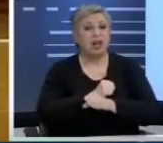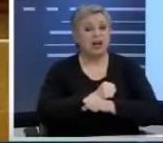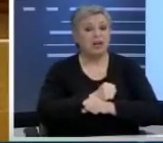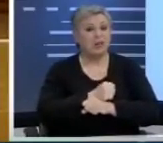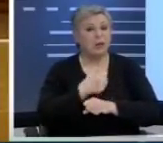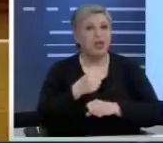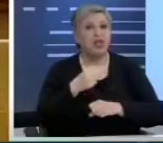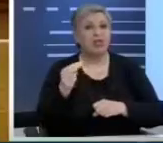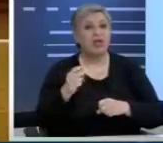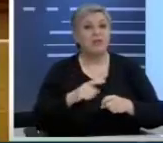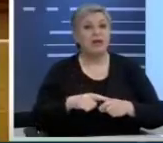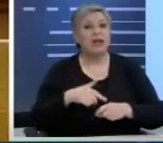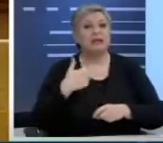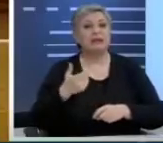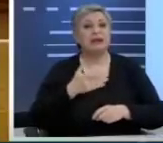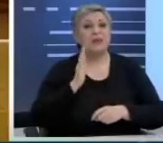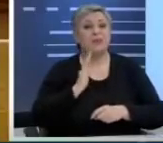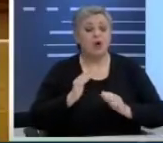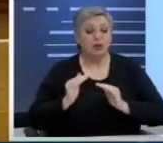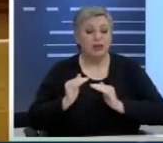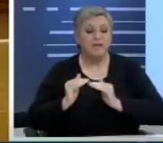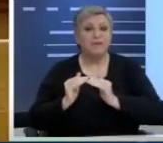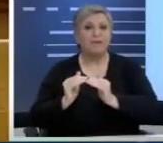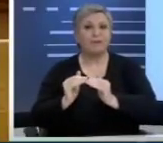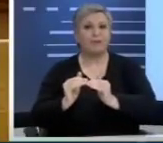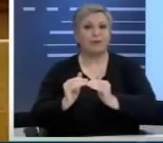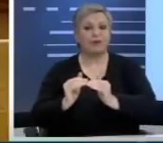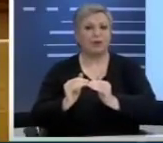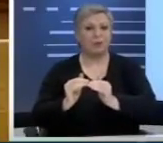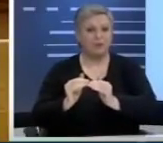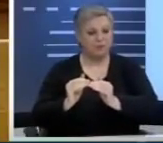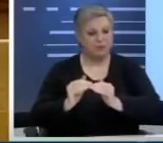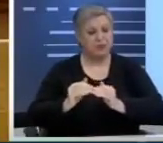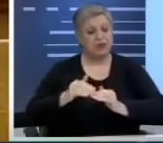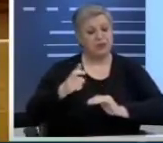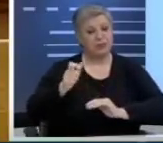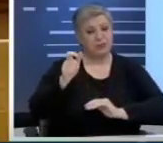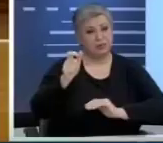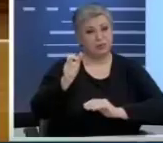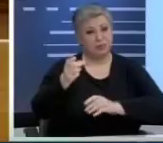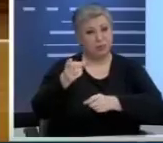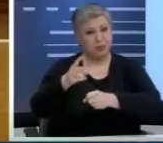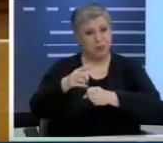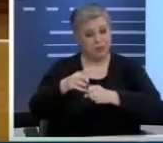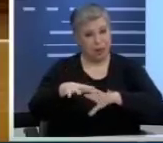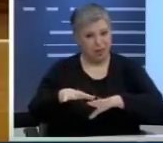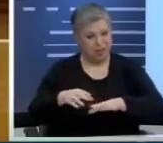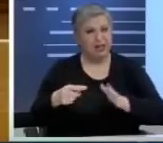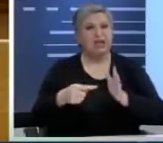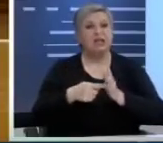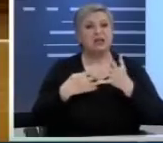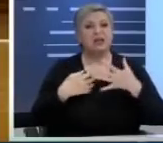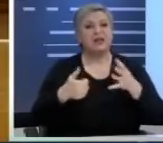μπορείς να διατηρήσεις. Και αφού πέθανε ο Μάρτιν Λούθερ Κίνγκ το 68 με τον τρόπο, ξέρετε